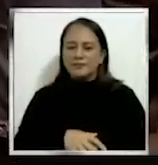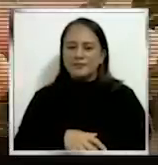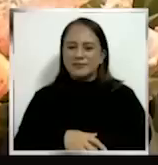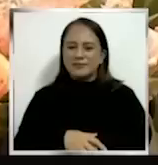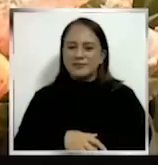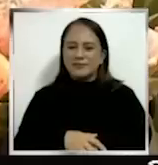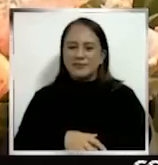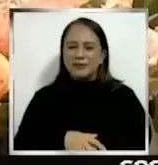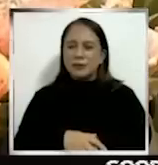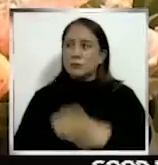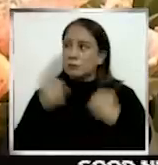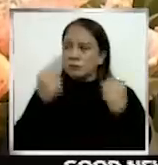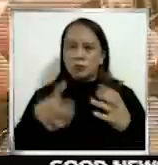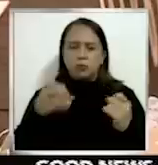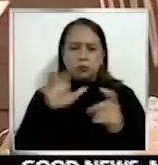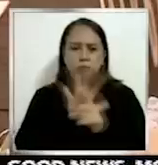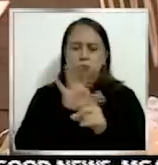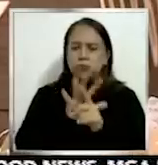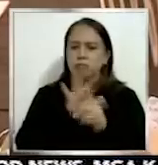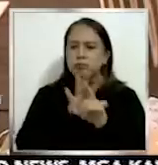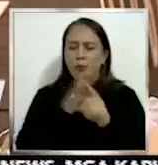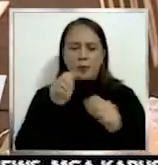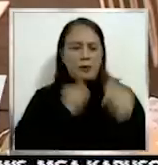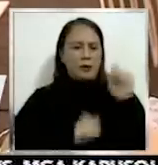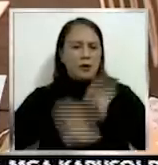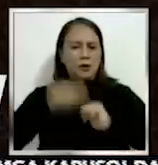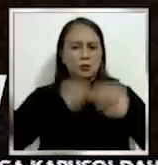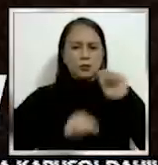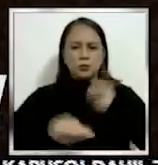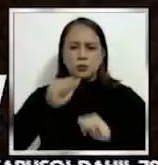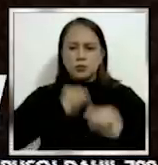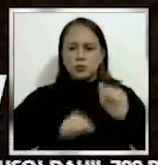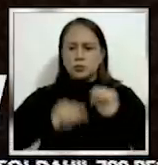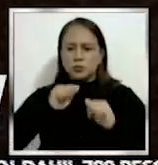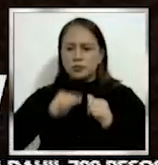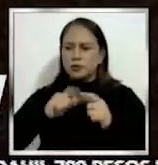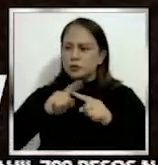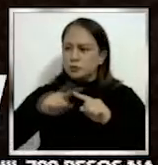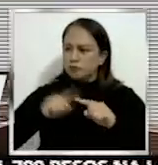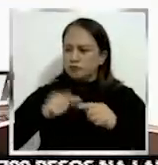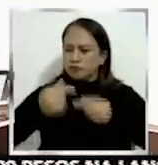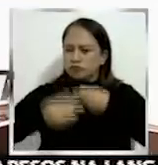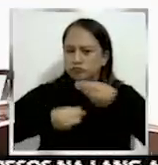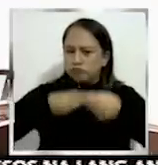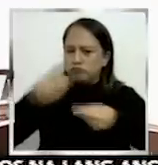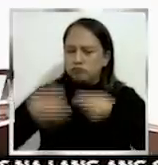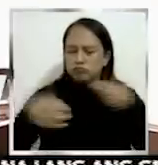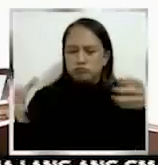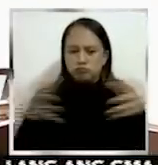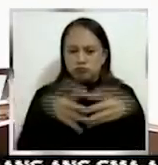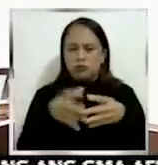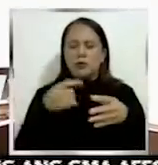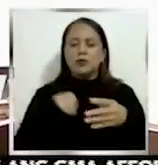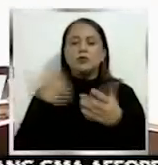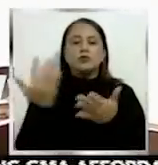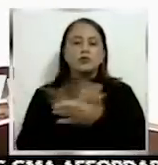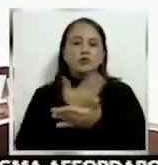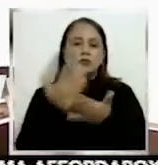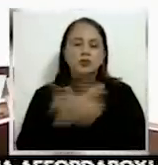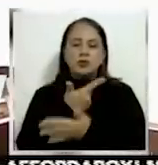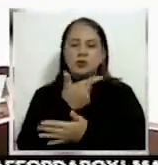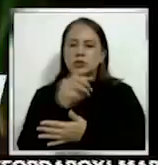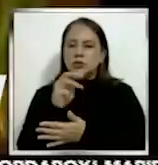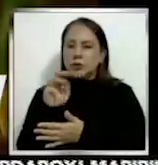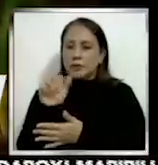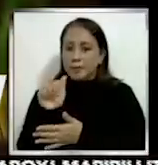Bigatin at dekalibreng artista ng kanika nilang henerasyon ang nagsama-sama para sa newest GMA Public Affairs